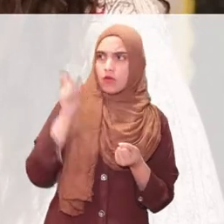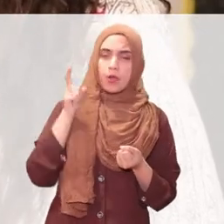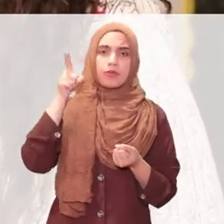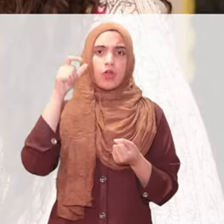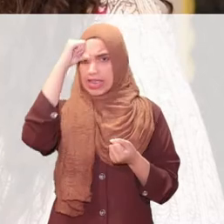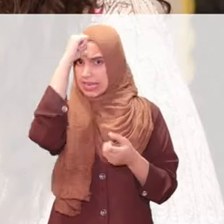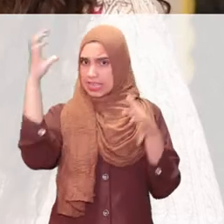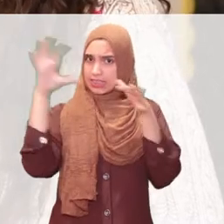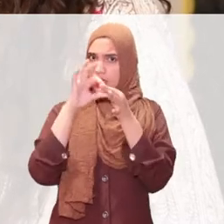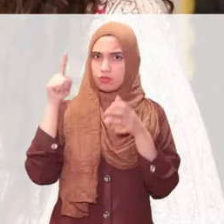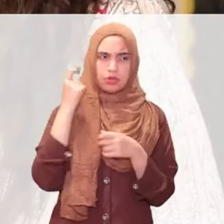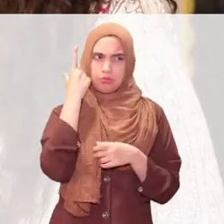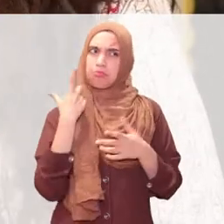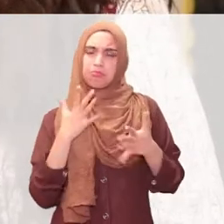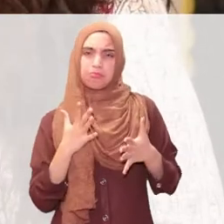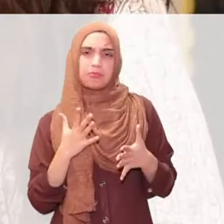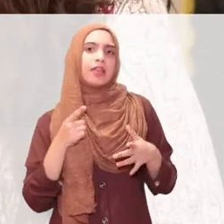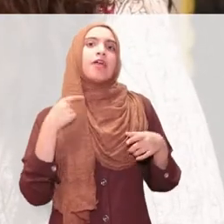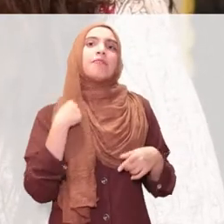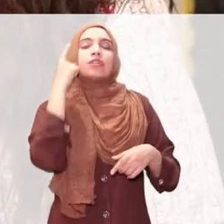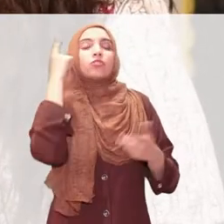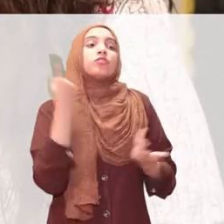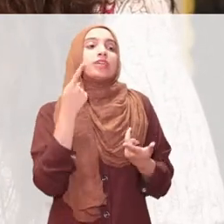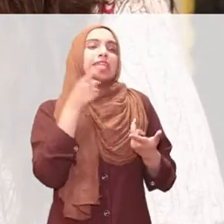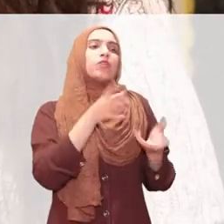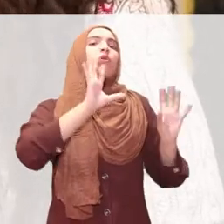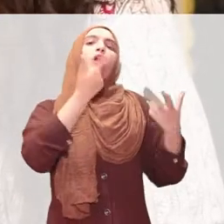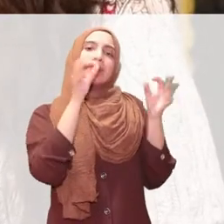साइड यू वांट टू इंटरेस्ट